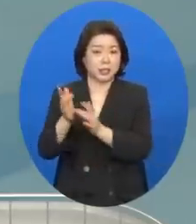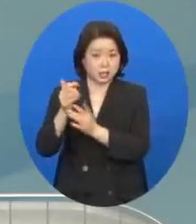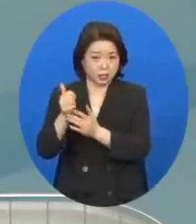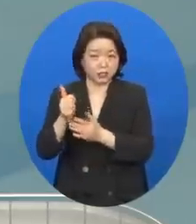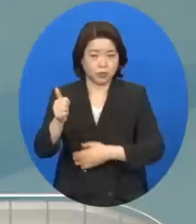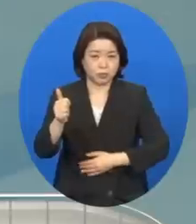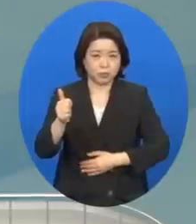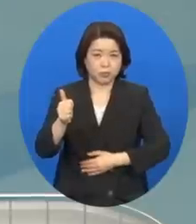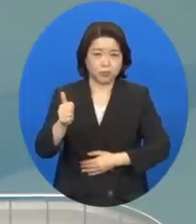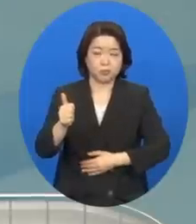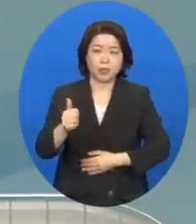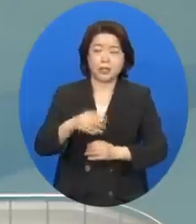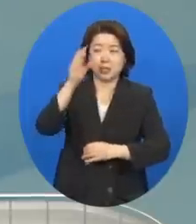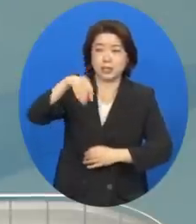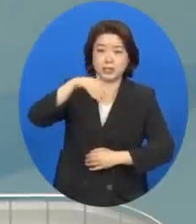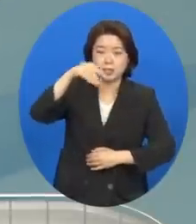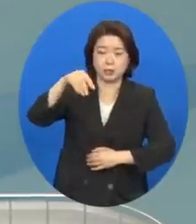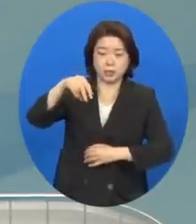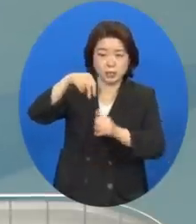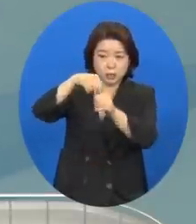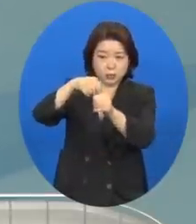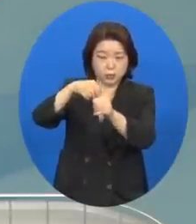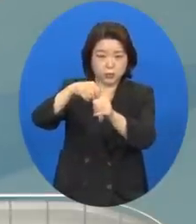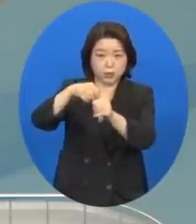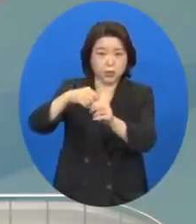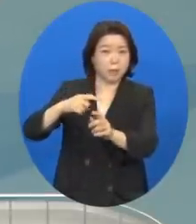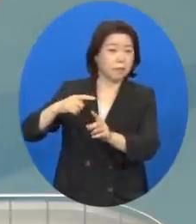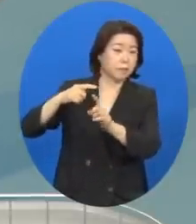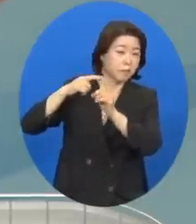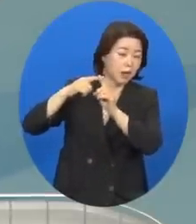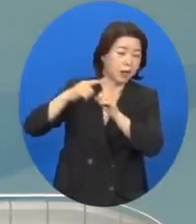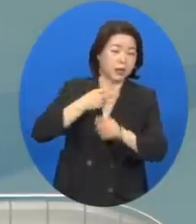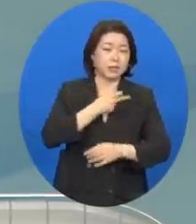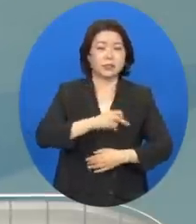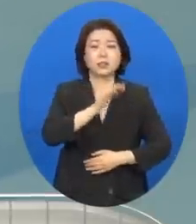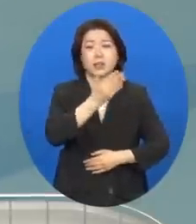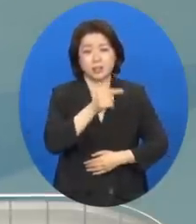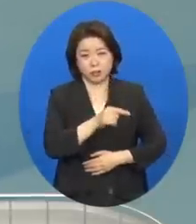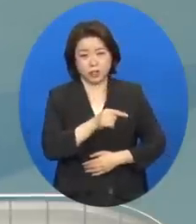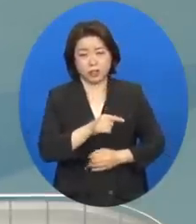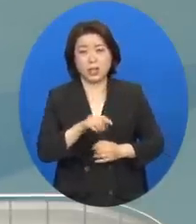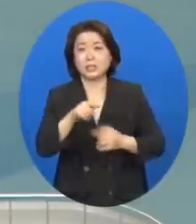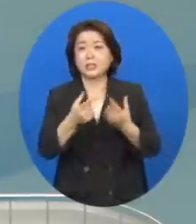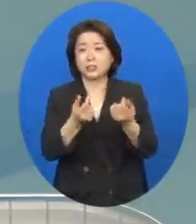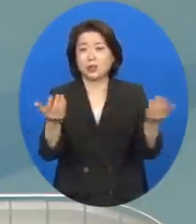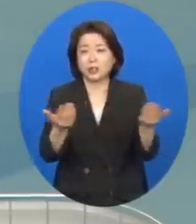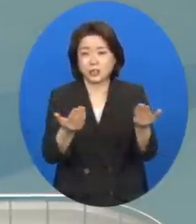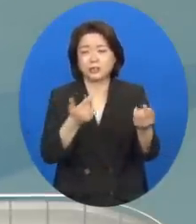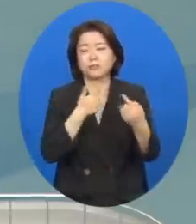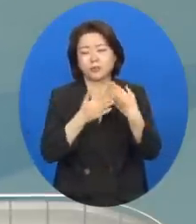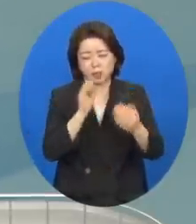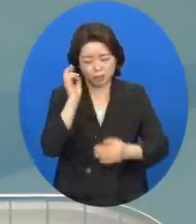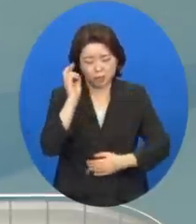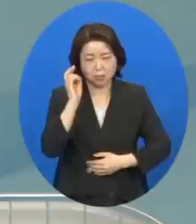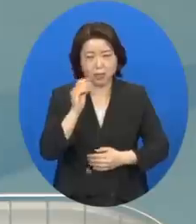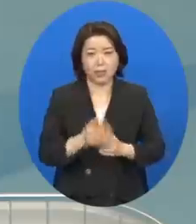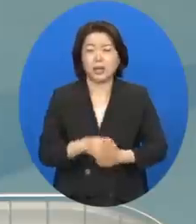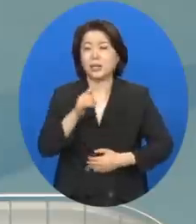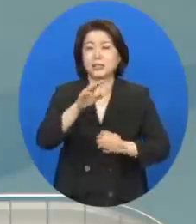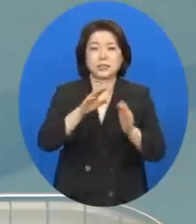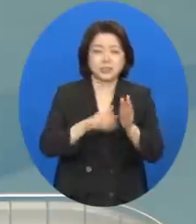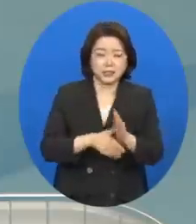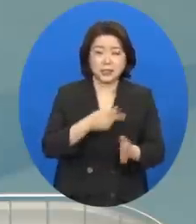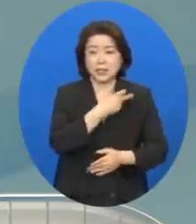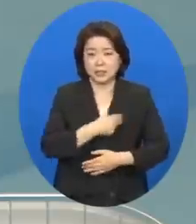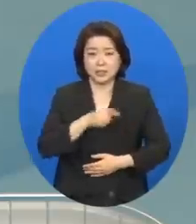예수님처럼 십자가에 순교하는 제자들이 될 거예요. 그런 일을 겪을 거예요. 그때 그